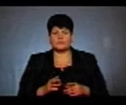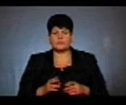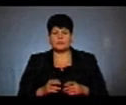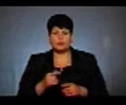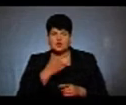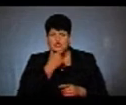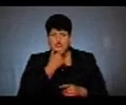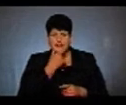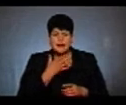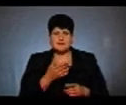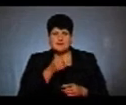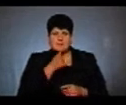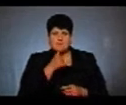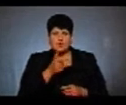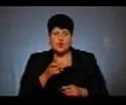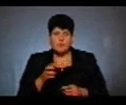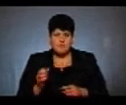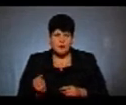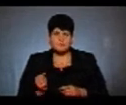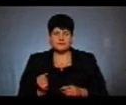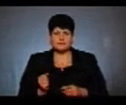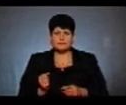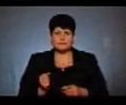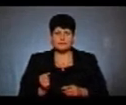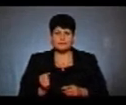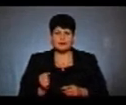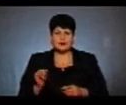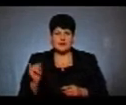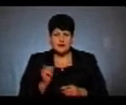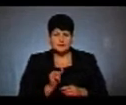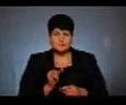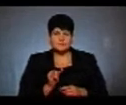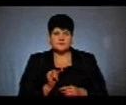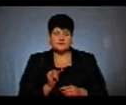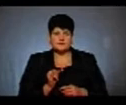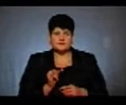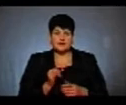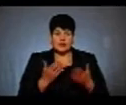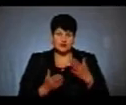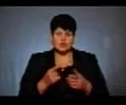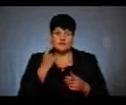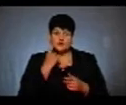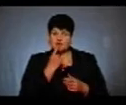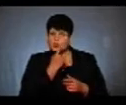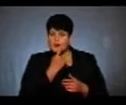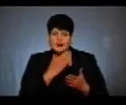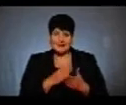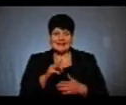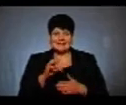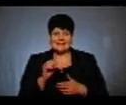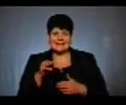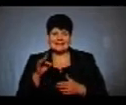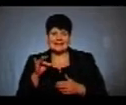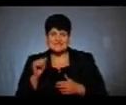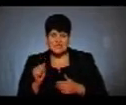пощелепі тетрациклінова проба, тому що в приманці, як я сказав, є тетрациклін. І, значить, якщо є в зубах тетрациклін буде, значить